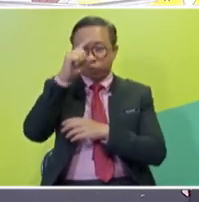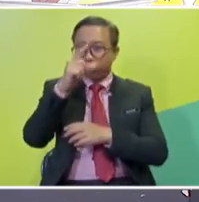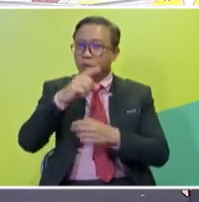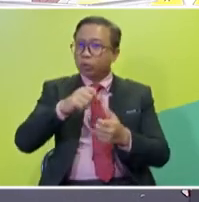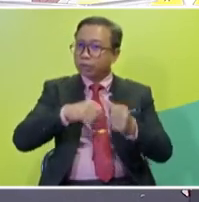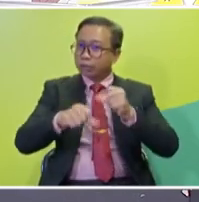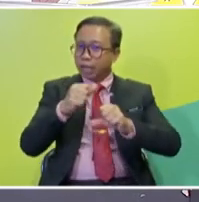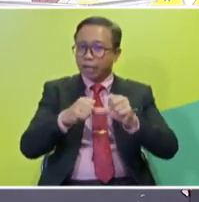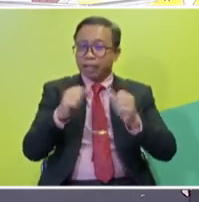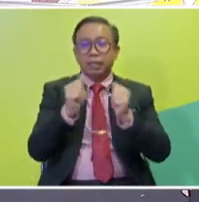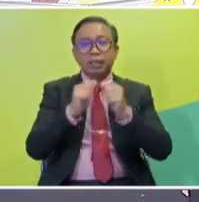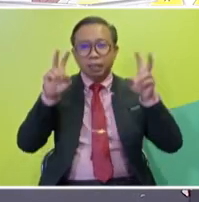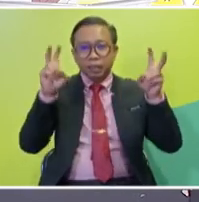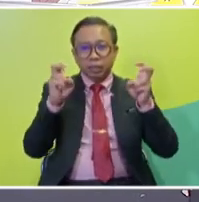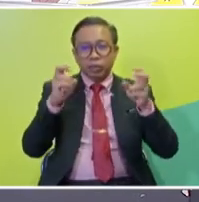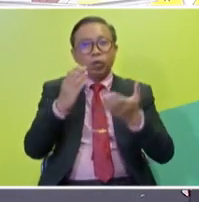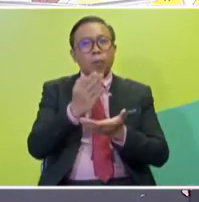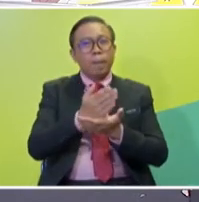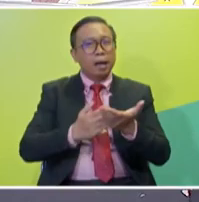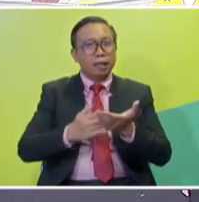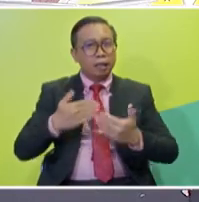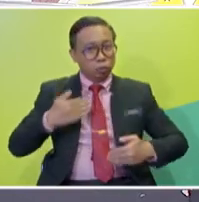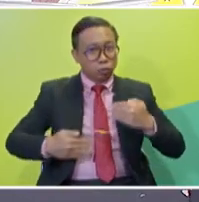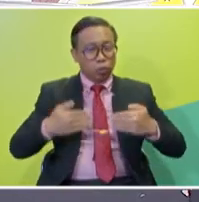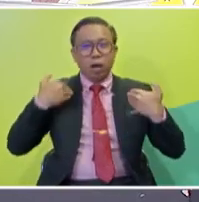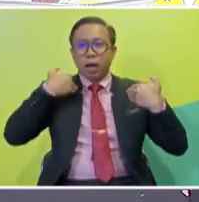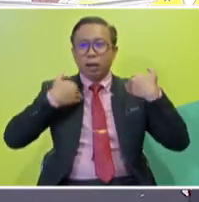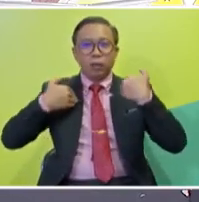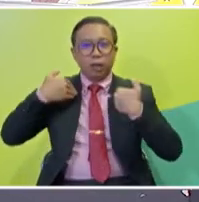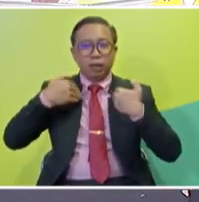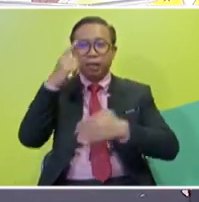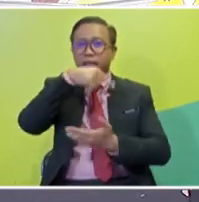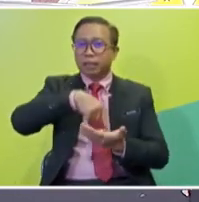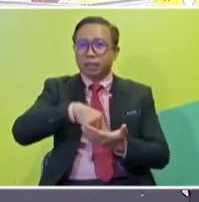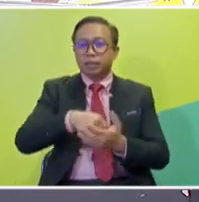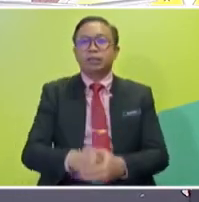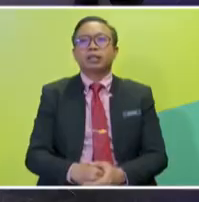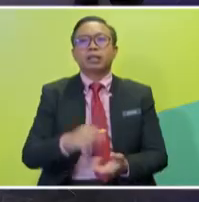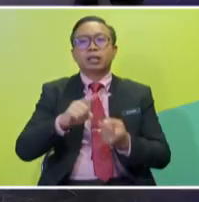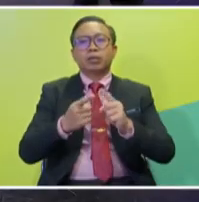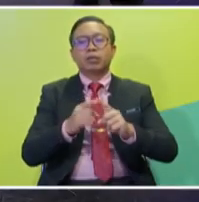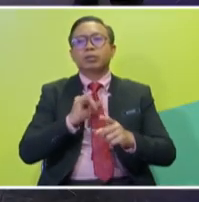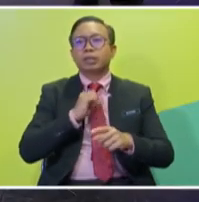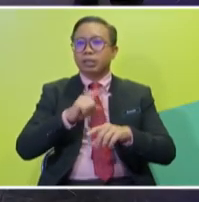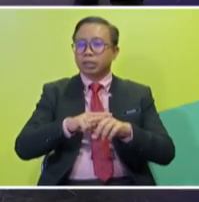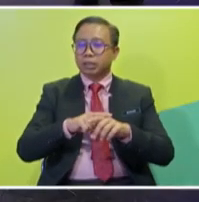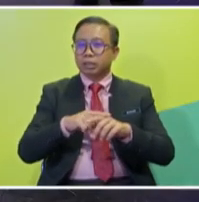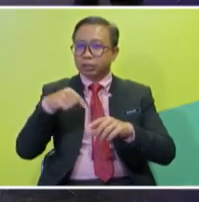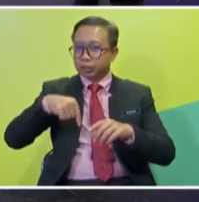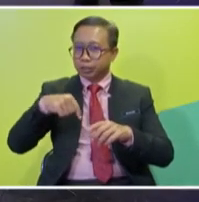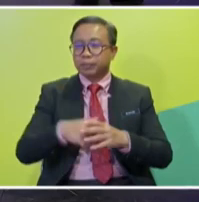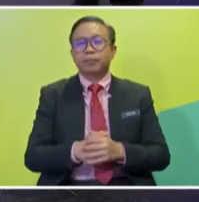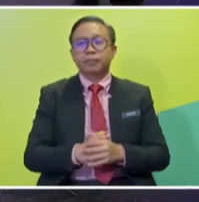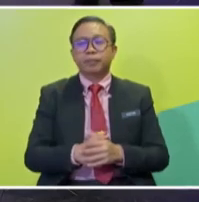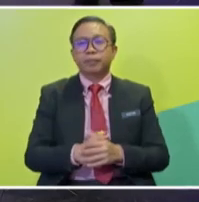sains dengan topik bahagian tubuh hewan nah Hari ini saya ditemani oleh kawan-kawan saya di studio lah Baiklah cegu untuk